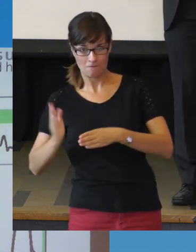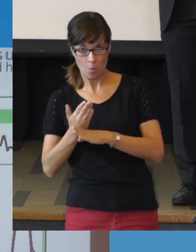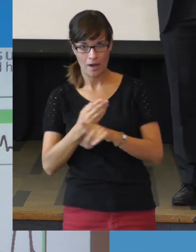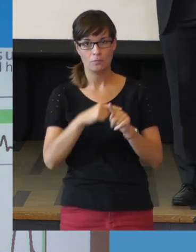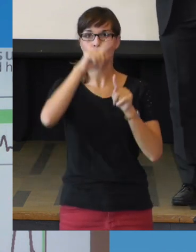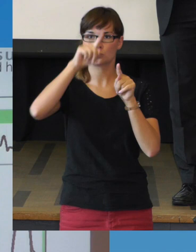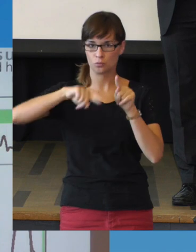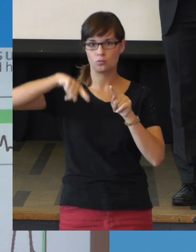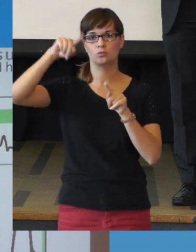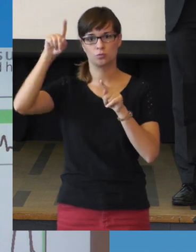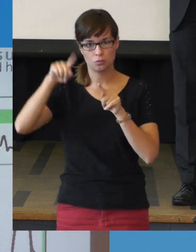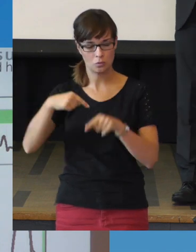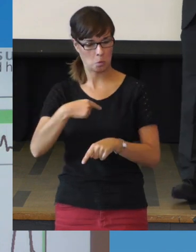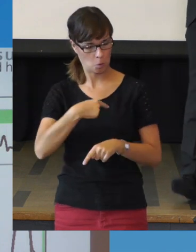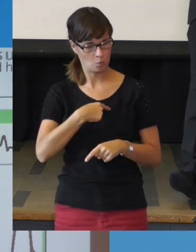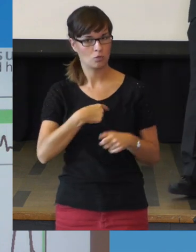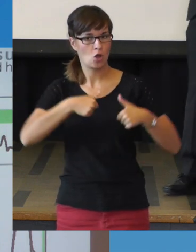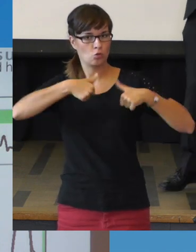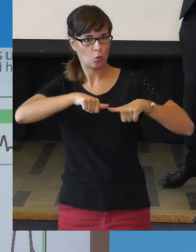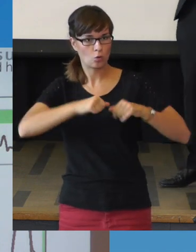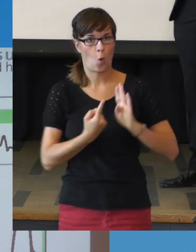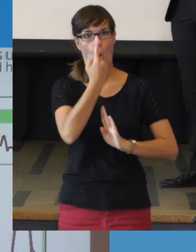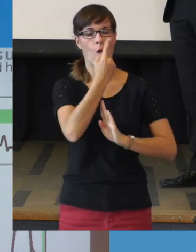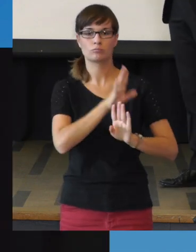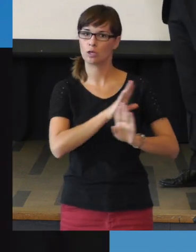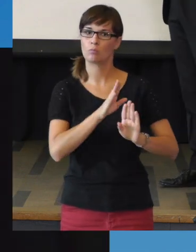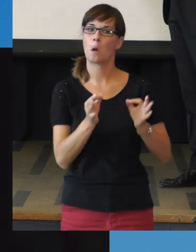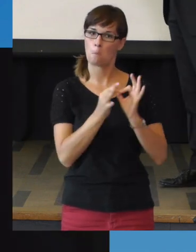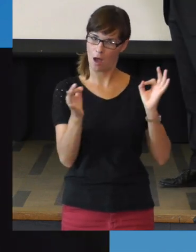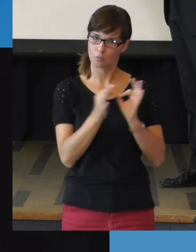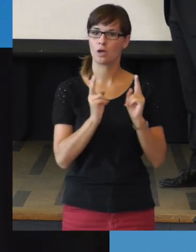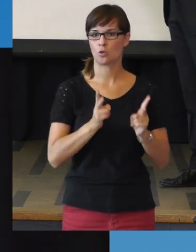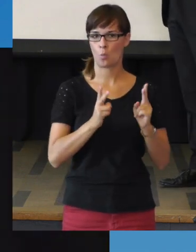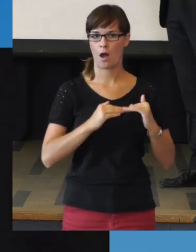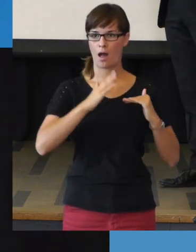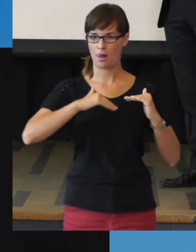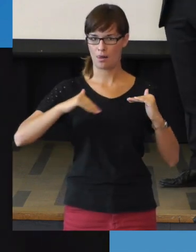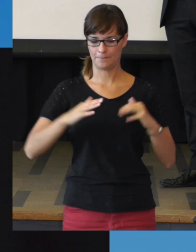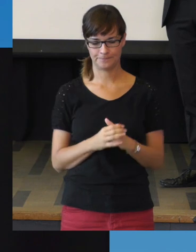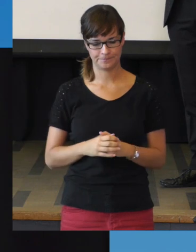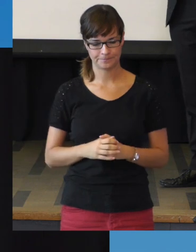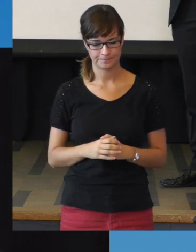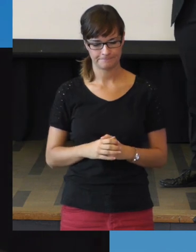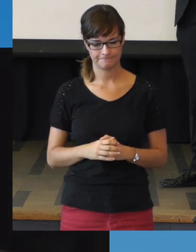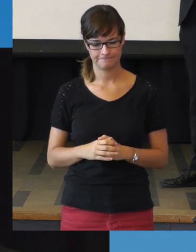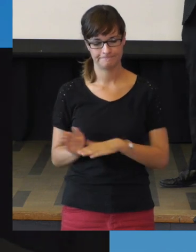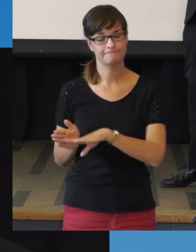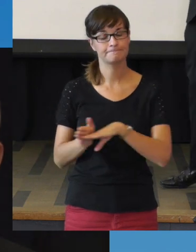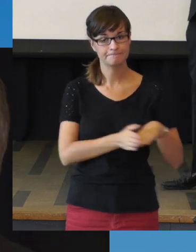diese Klappenerkrankung mit dem Katheter heutzutage behandeln können. Die nächste Klappenerkrankung